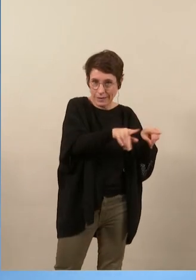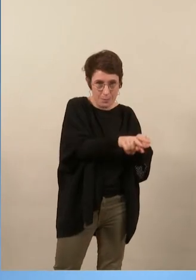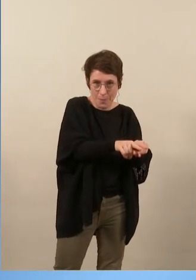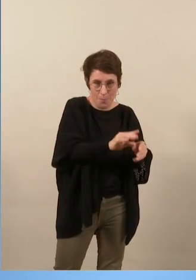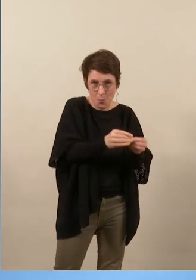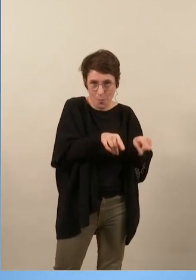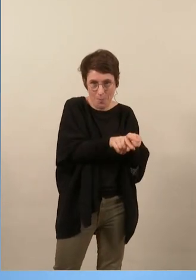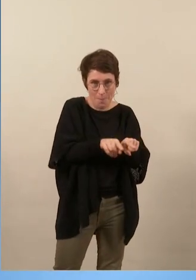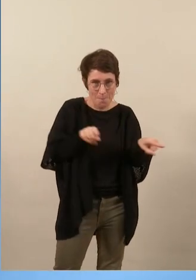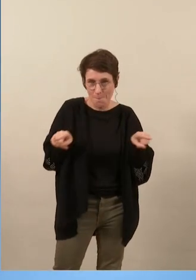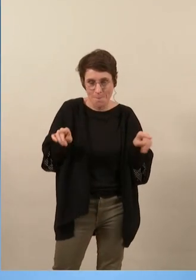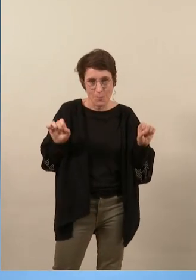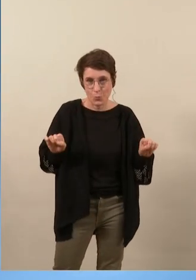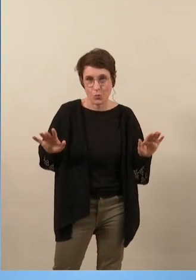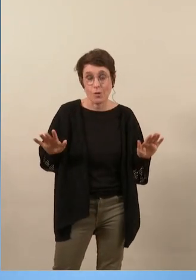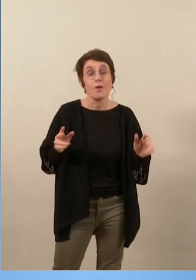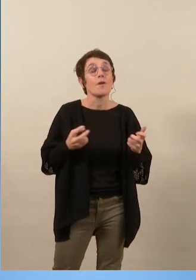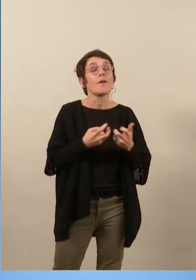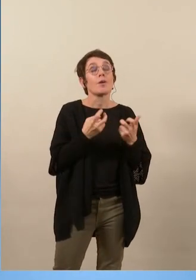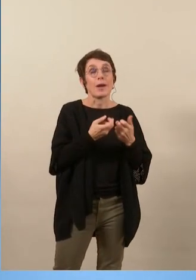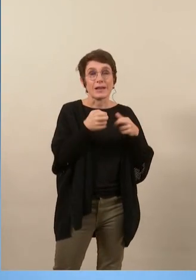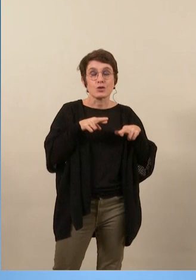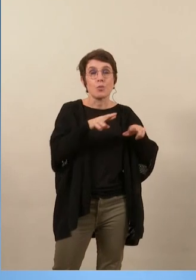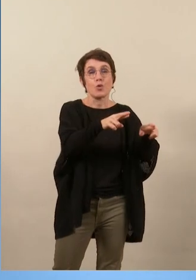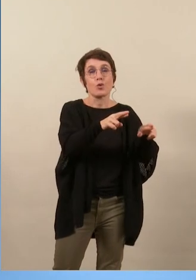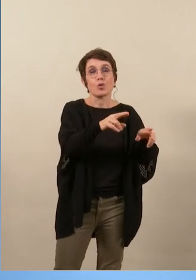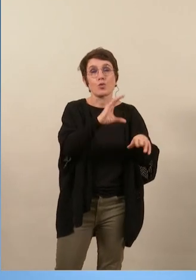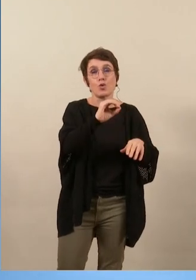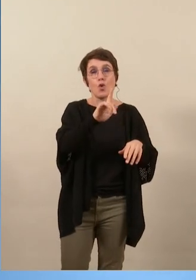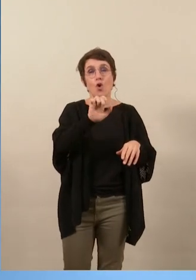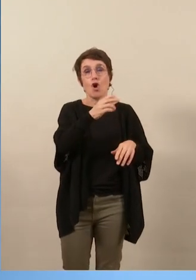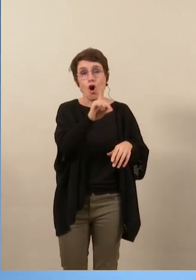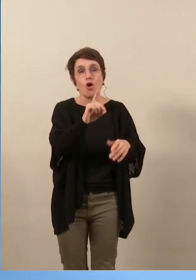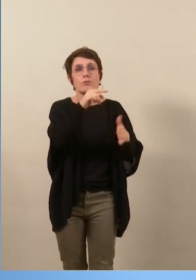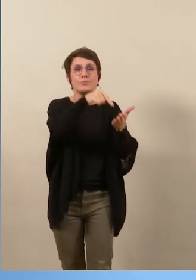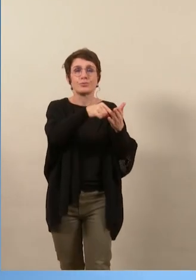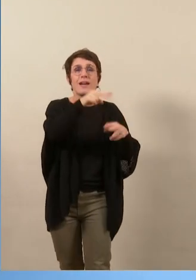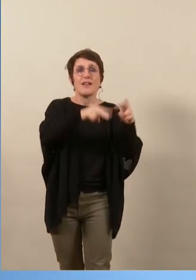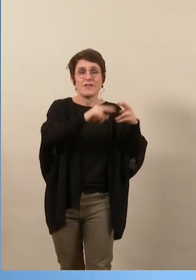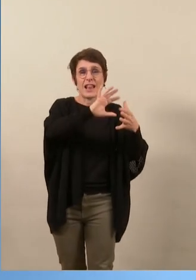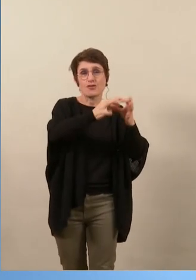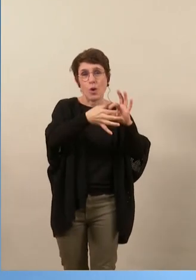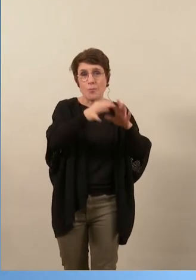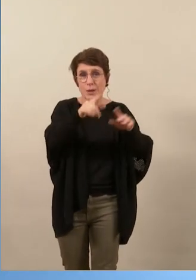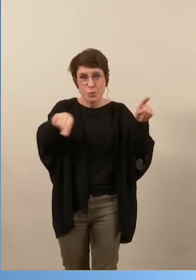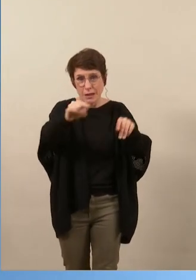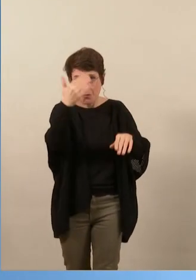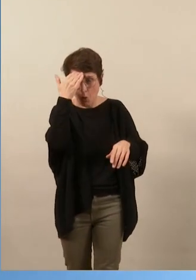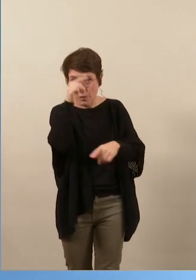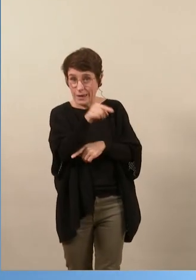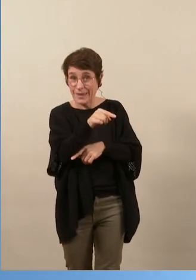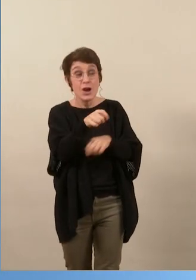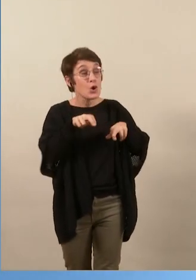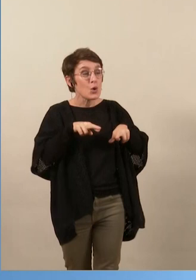est tout aussi préignante je pense notamment à la rue Claude Cogan au village olympique pour ceux et celles qui la connaissent quand vous vous